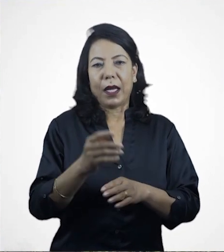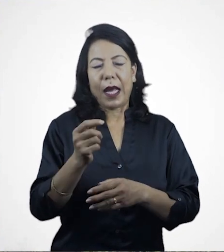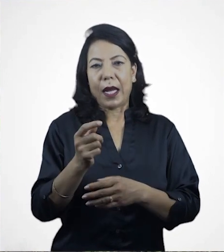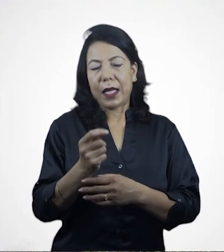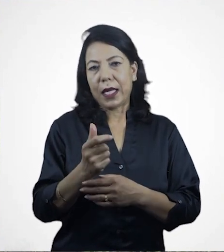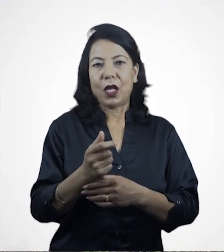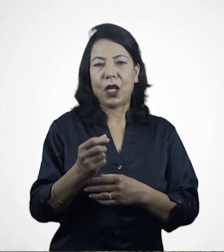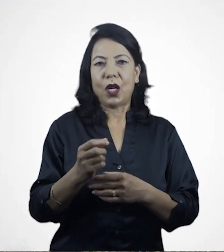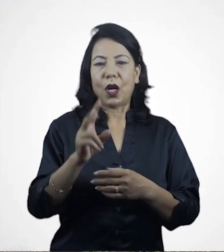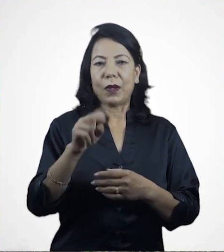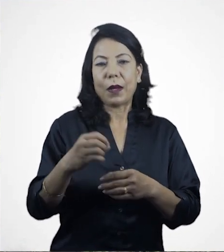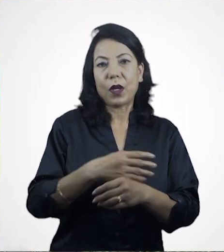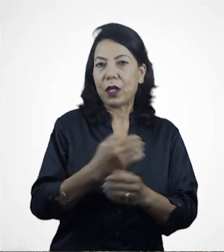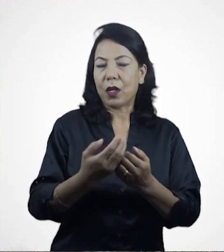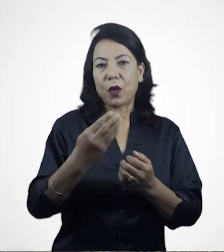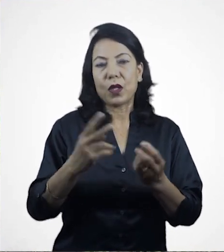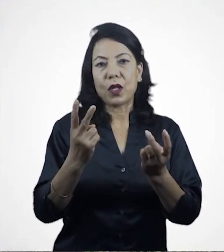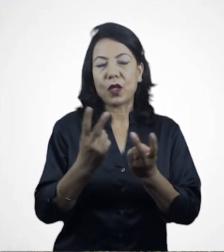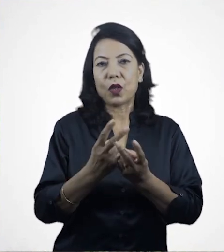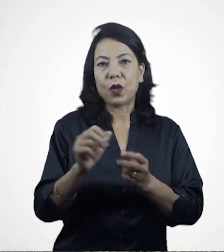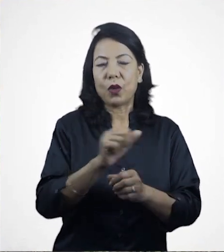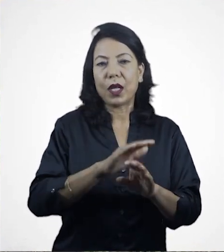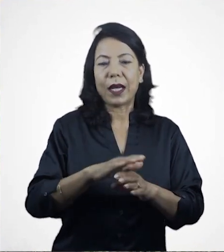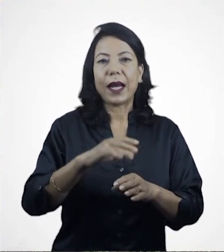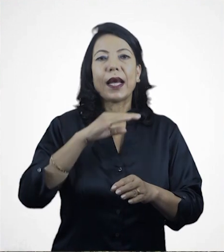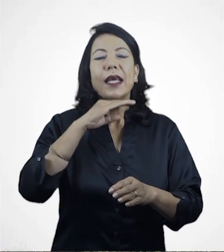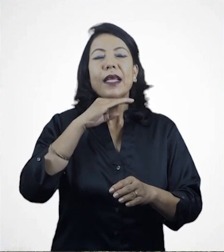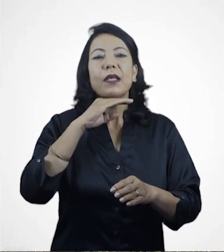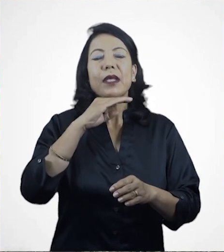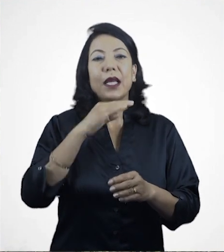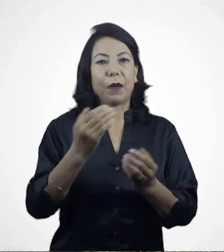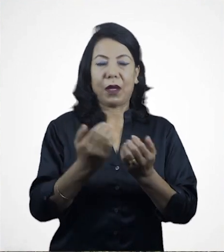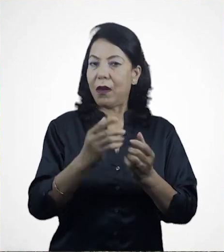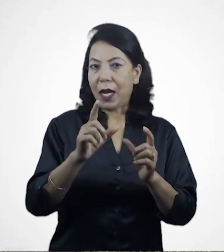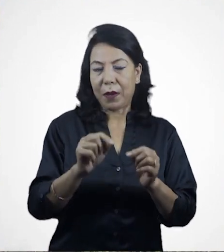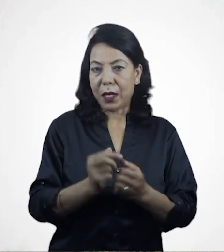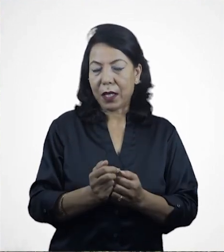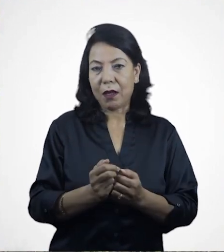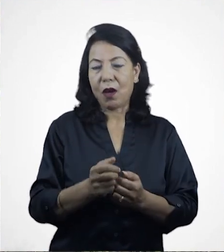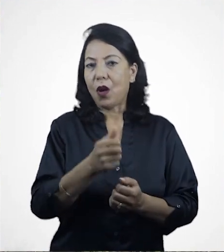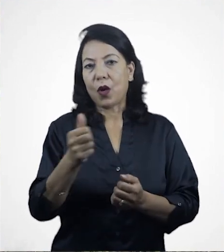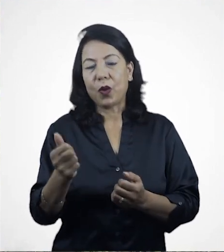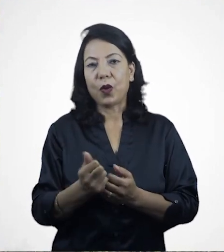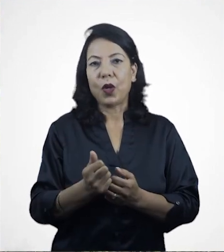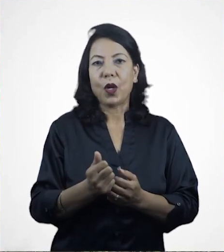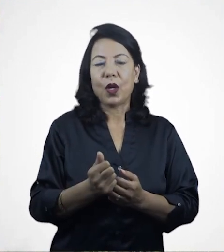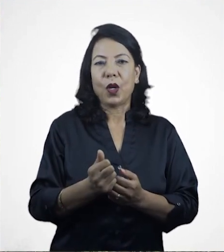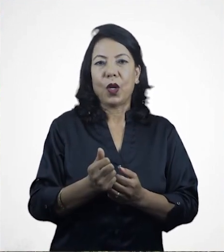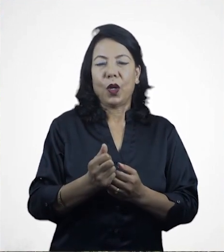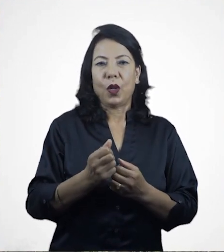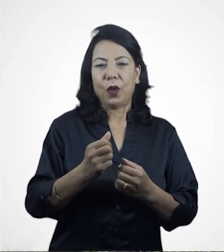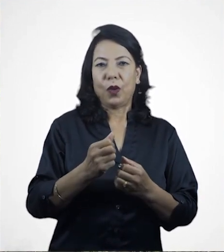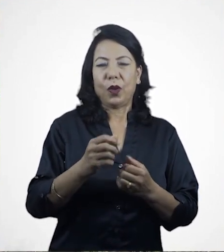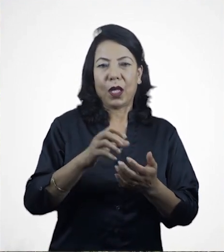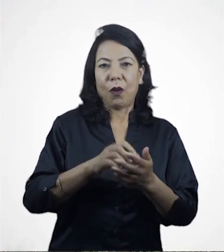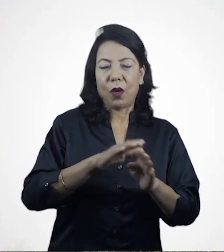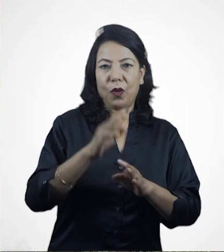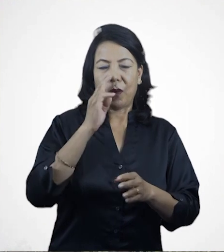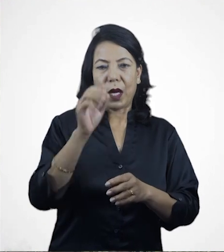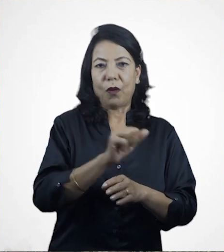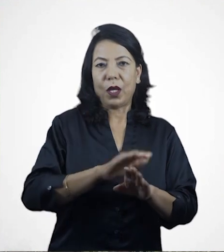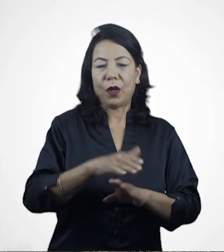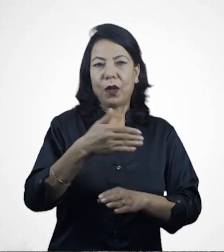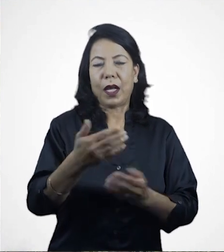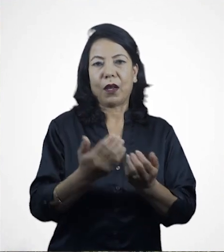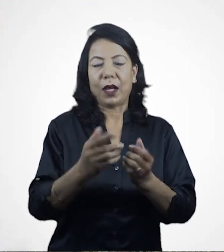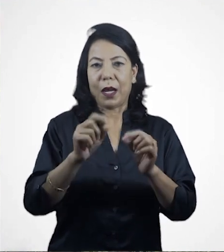अवस्